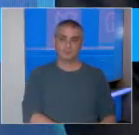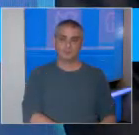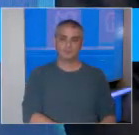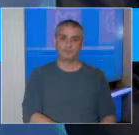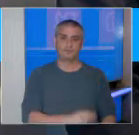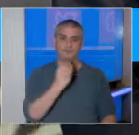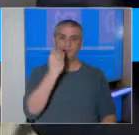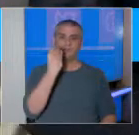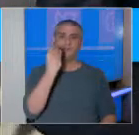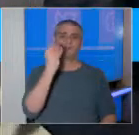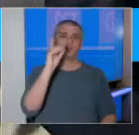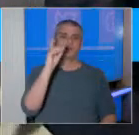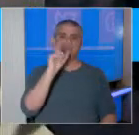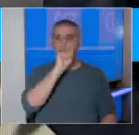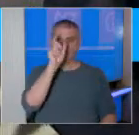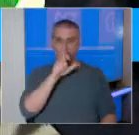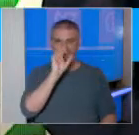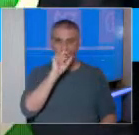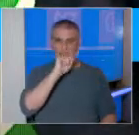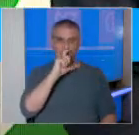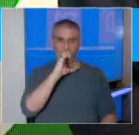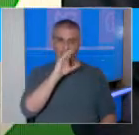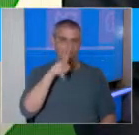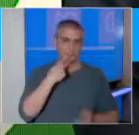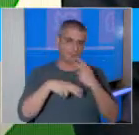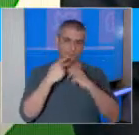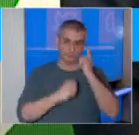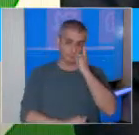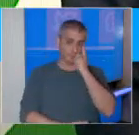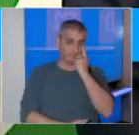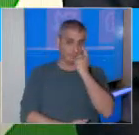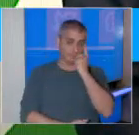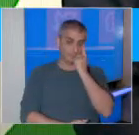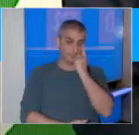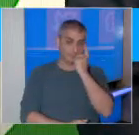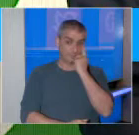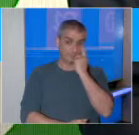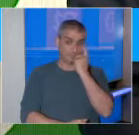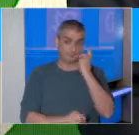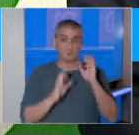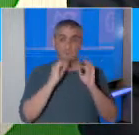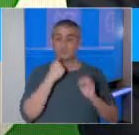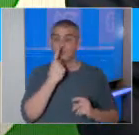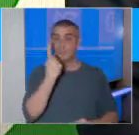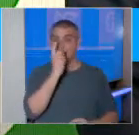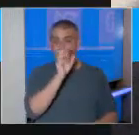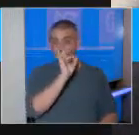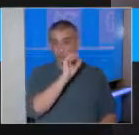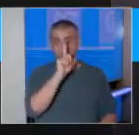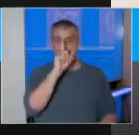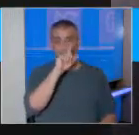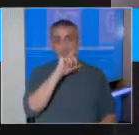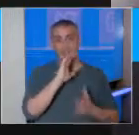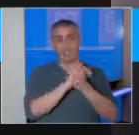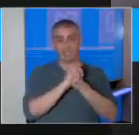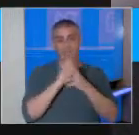כן, דני, תחזור שוב, בא אחד מהאנשיו של זליכה אליכם, תחזור שוב על הדברים. לא, התחלתי להגיד שאחד מהאנשיו של זליכה הוא